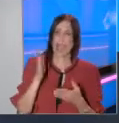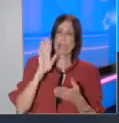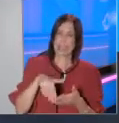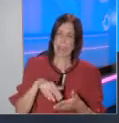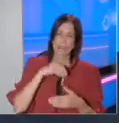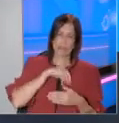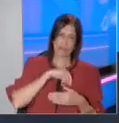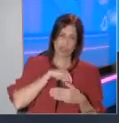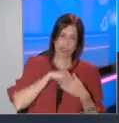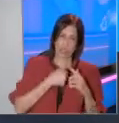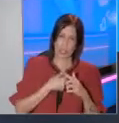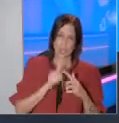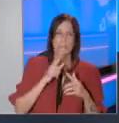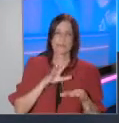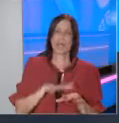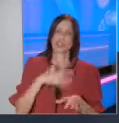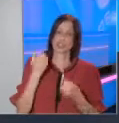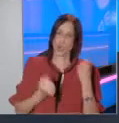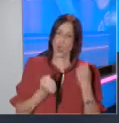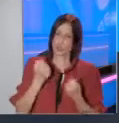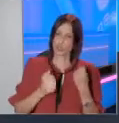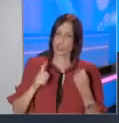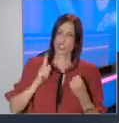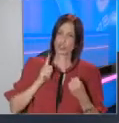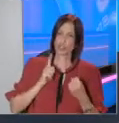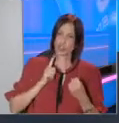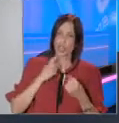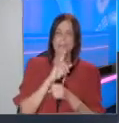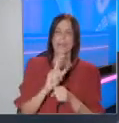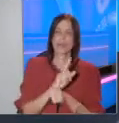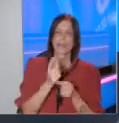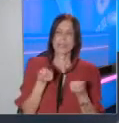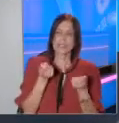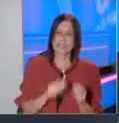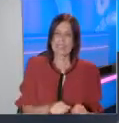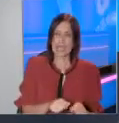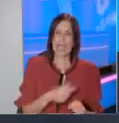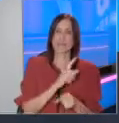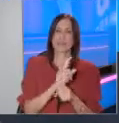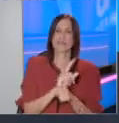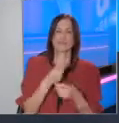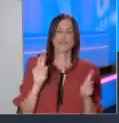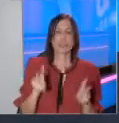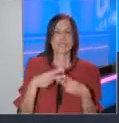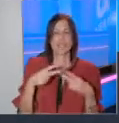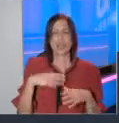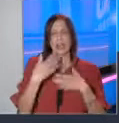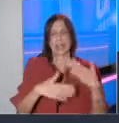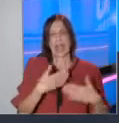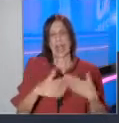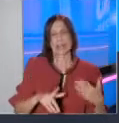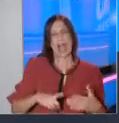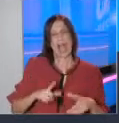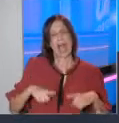מהפן הנפשי, כלומר, מי שחווים קושי באופן אישי, בתקופת הסגר, באופן שאי אפשר לנהל את החיים, וגם